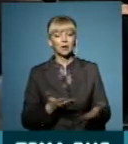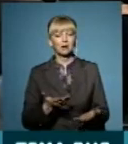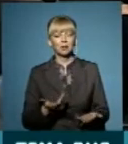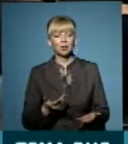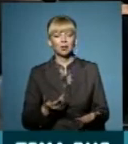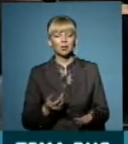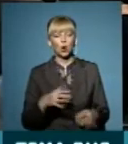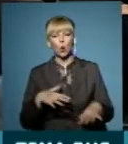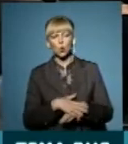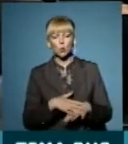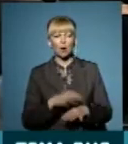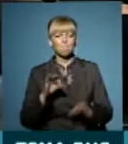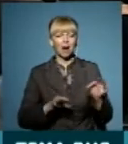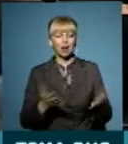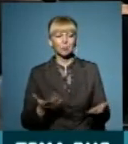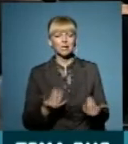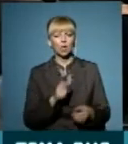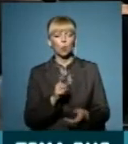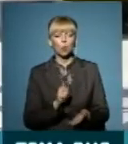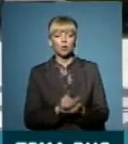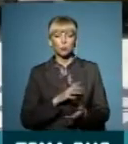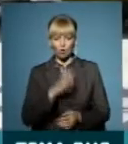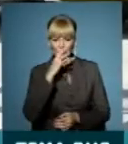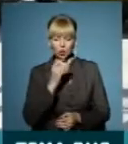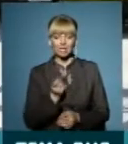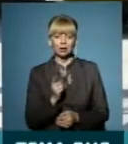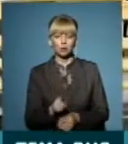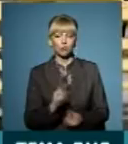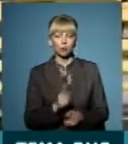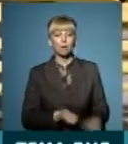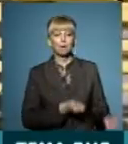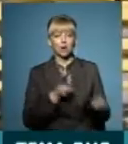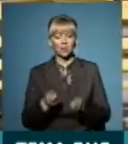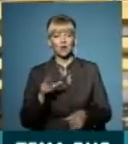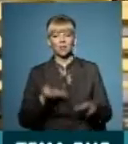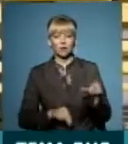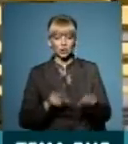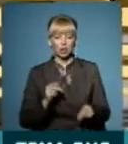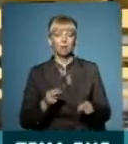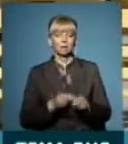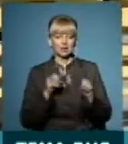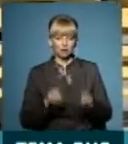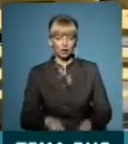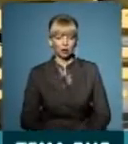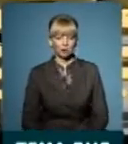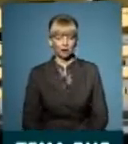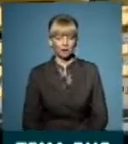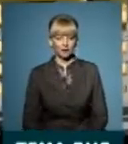параметри, які розрахунки, скільки людей повинно бути в маршрутці для того, щоб перевезення вважалося безпечним? Безпечним.